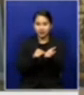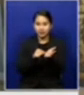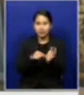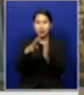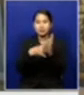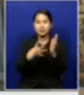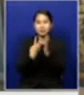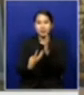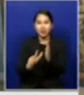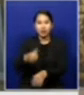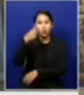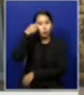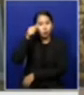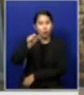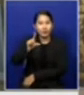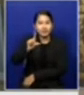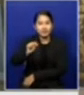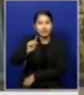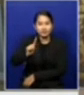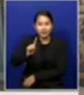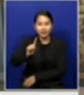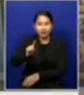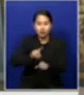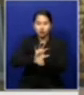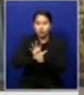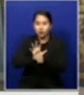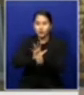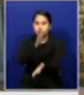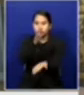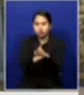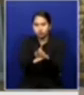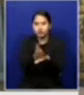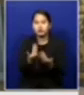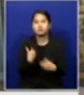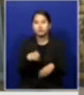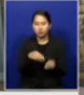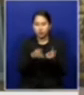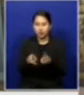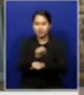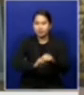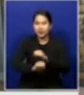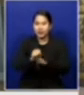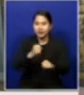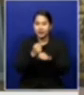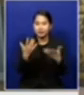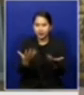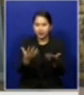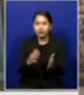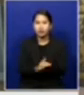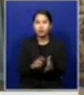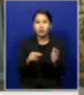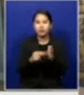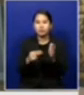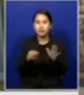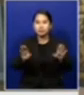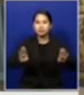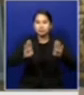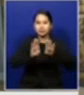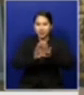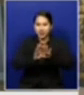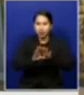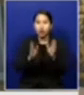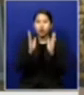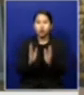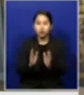บโควิดโดยมีวิธีปฏิบัติคือปิดไม่ให้ติดเชื้อรายใหม่จากต่างประเทศเข้าม